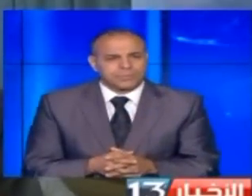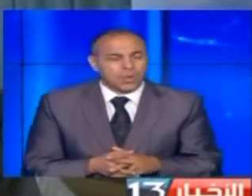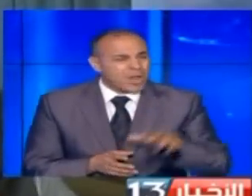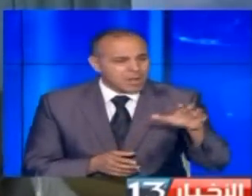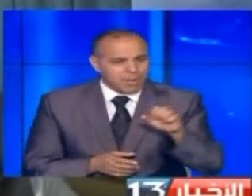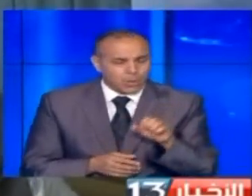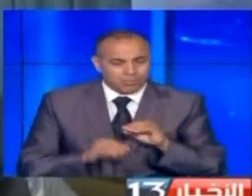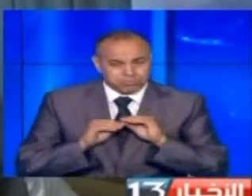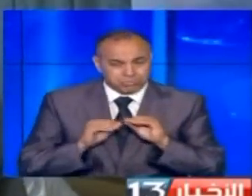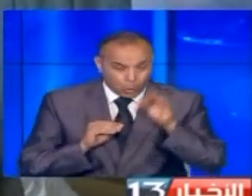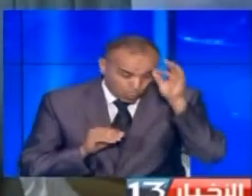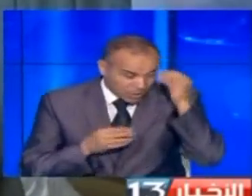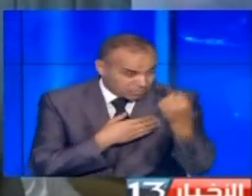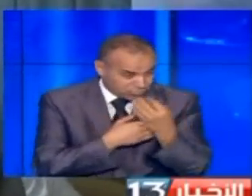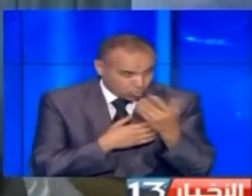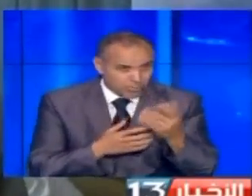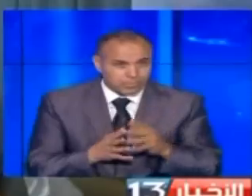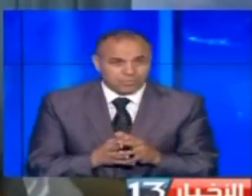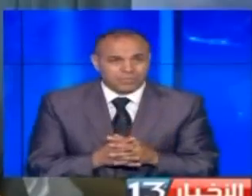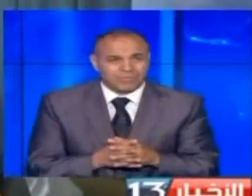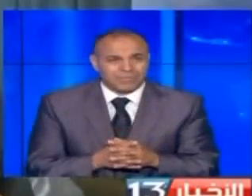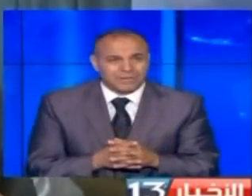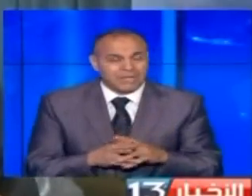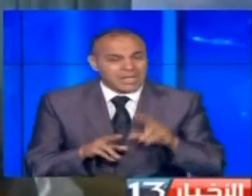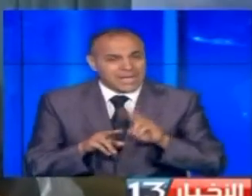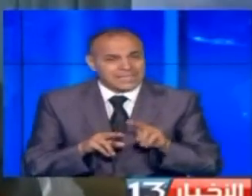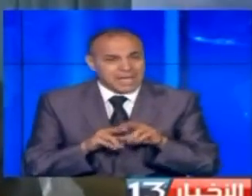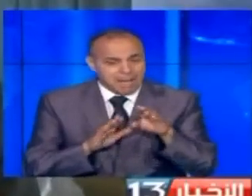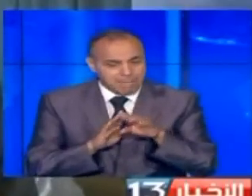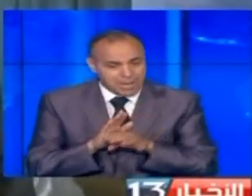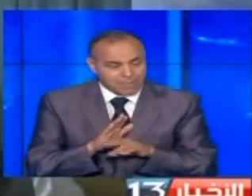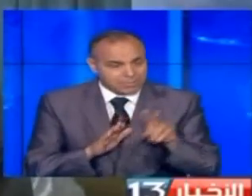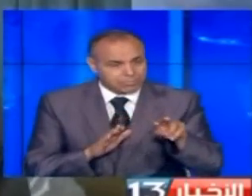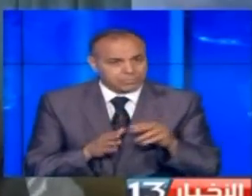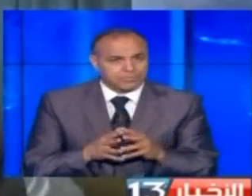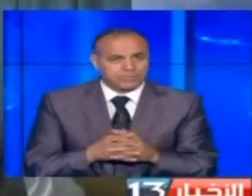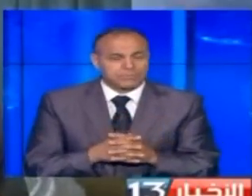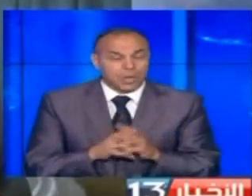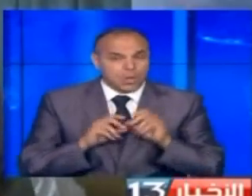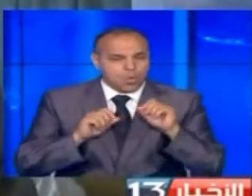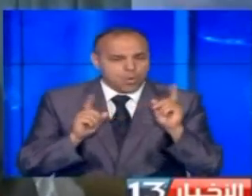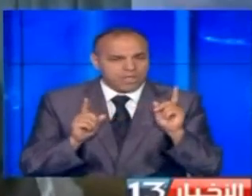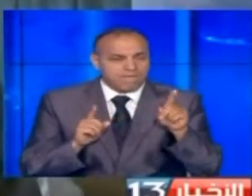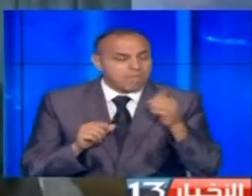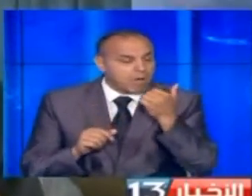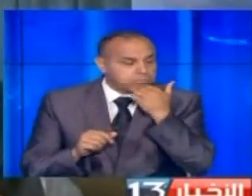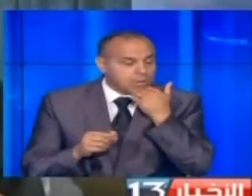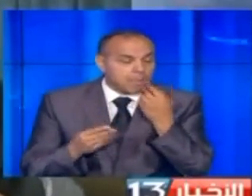والمدعوين لتكوين التونسيين في إصلاح البرامج الرسمية، تبين أن فيها